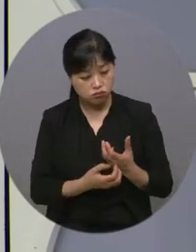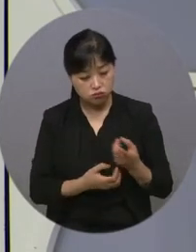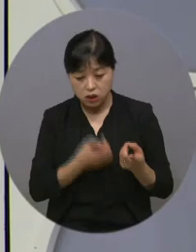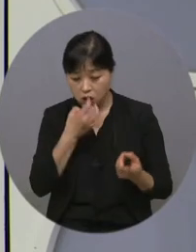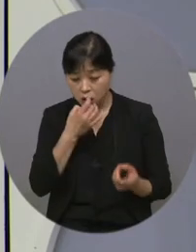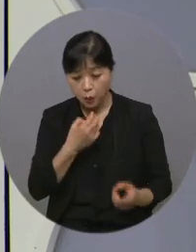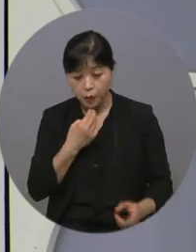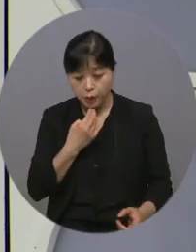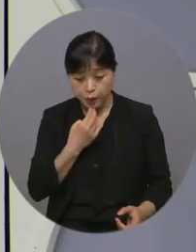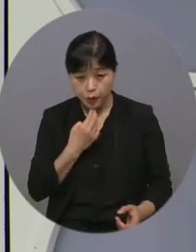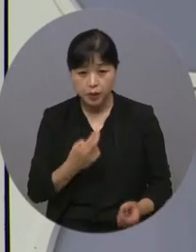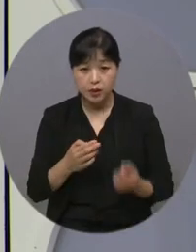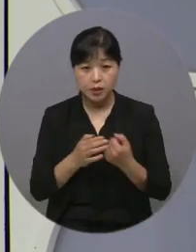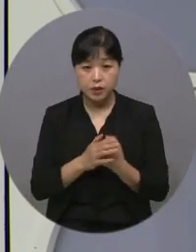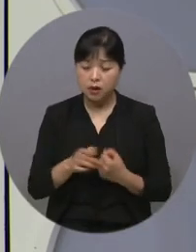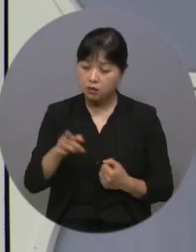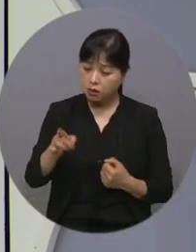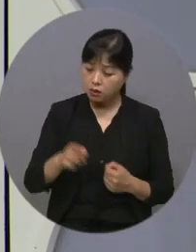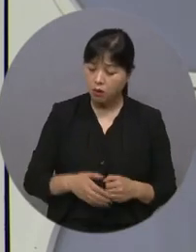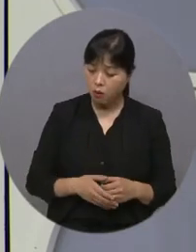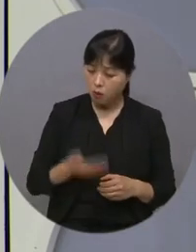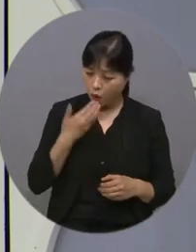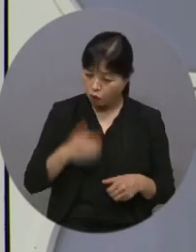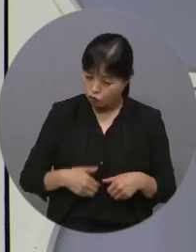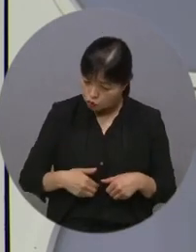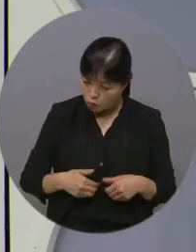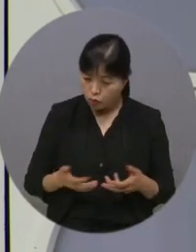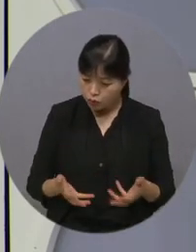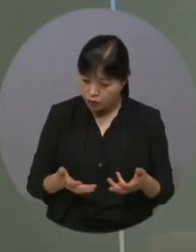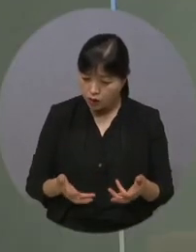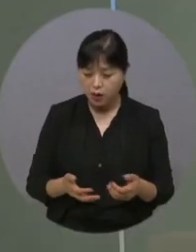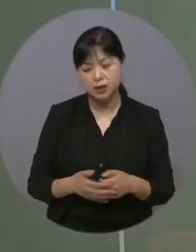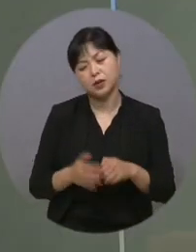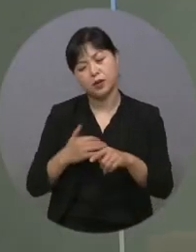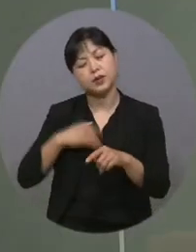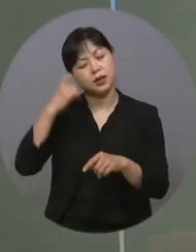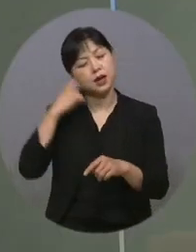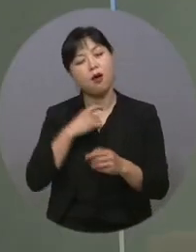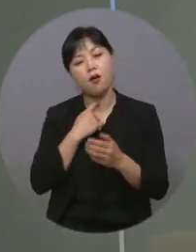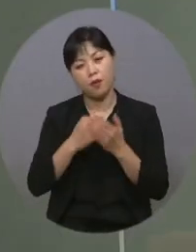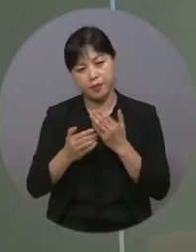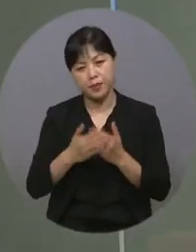엄마가 없으니까 이거 밥을 굶게 되네? 이것도 느끼게 해야 되는 것입니다.